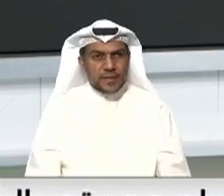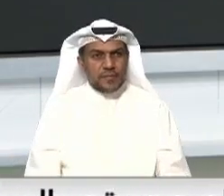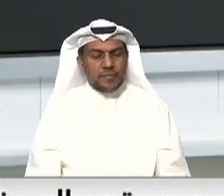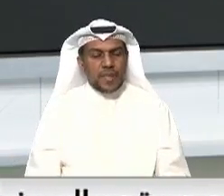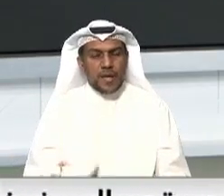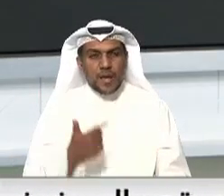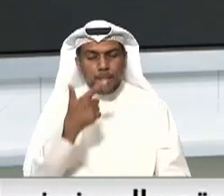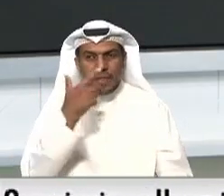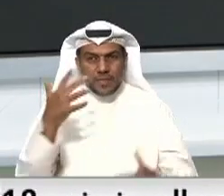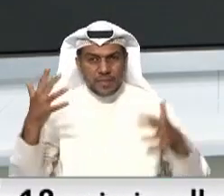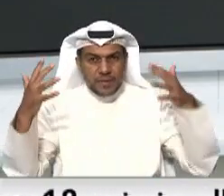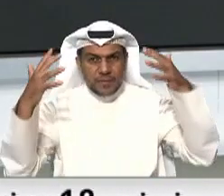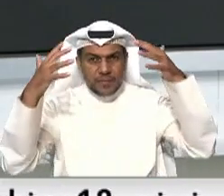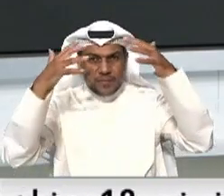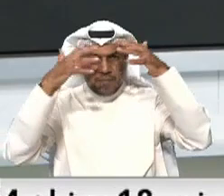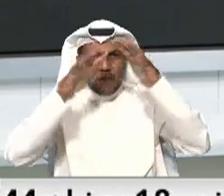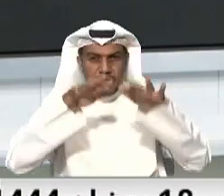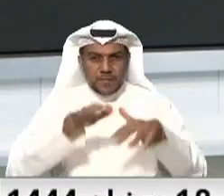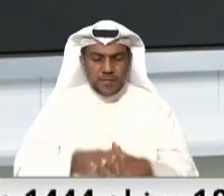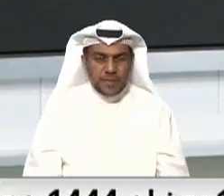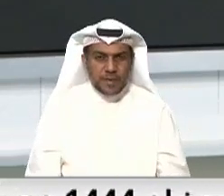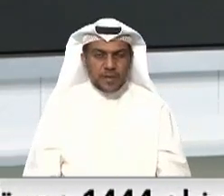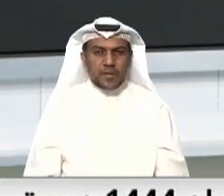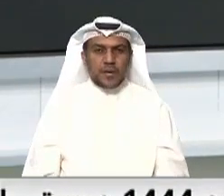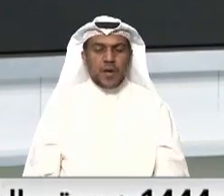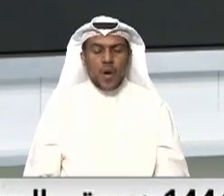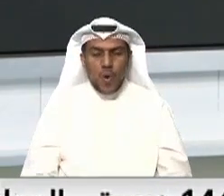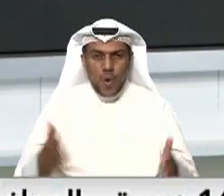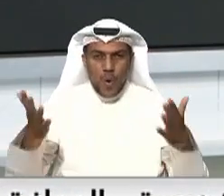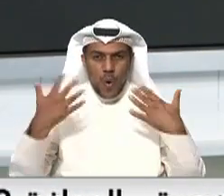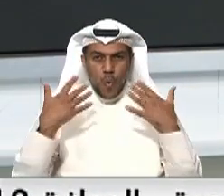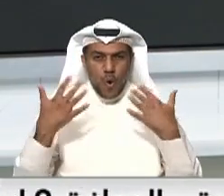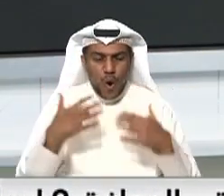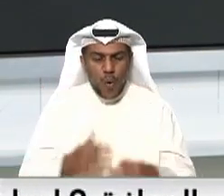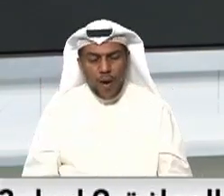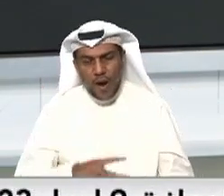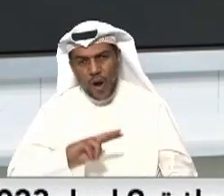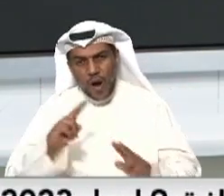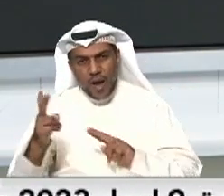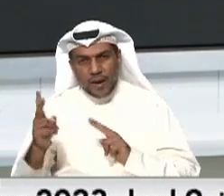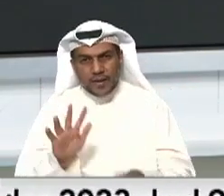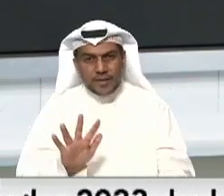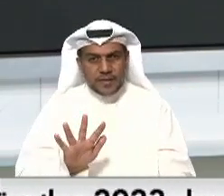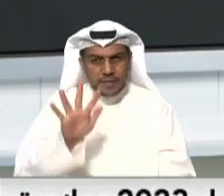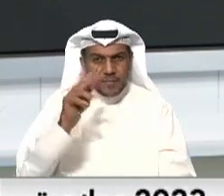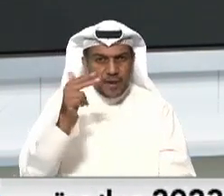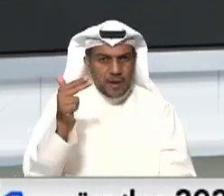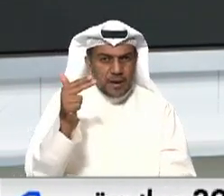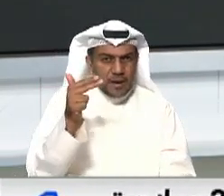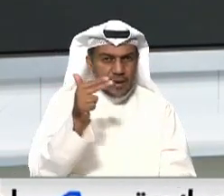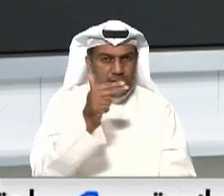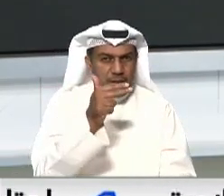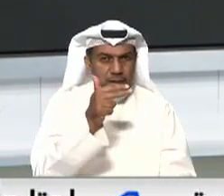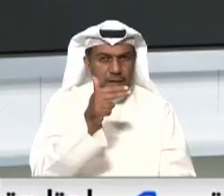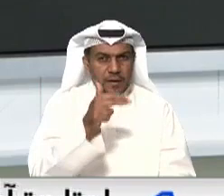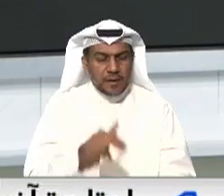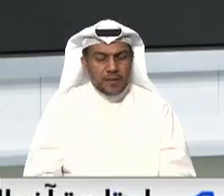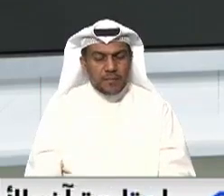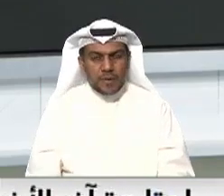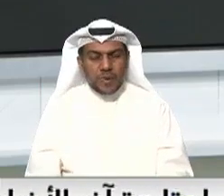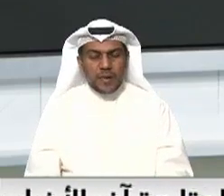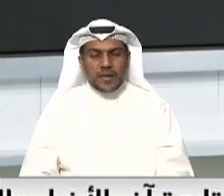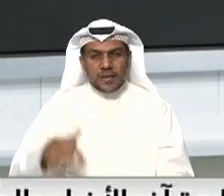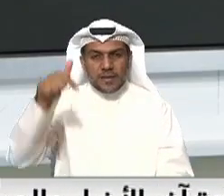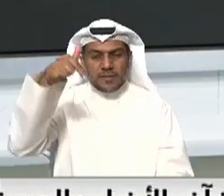ظهور السحب المتفرقه في معظم المناطق مع رياح متقلبه الاتجاه الى شماله الغربيه خفيفه الى معتدله سرعه